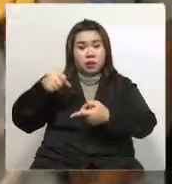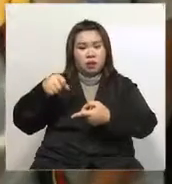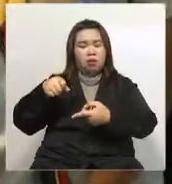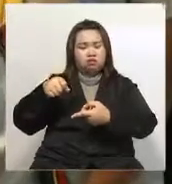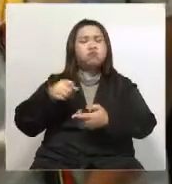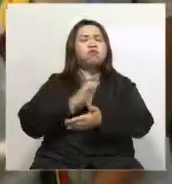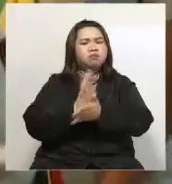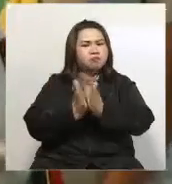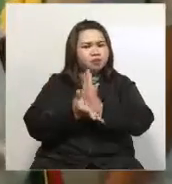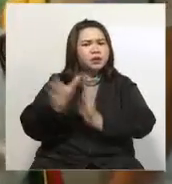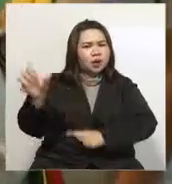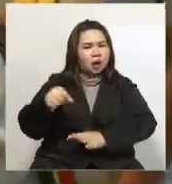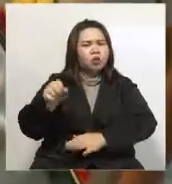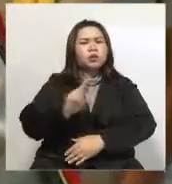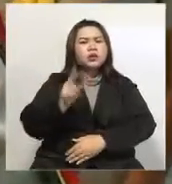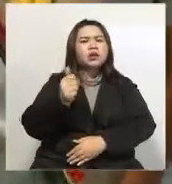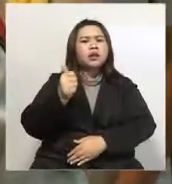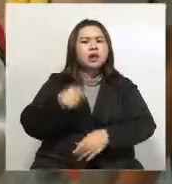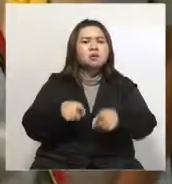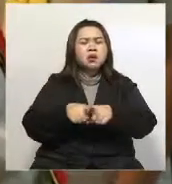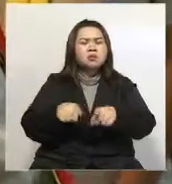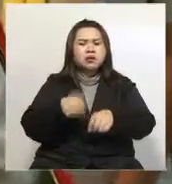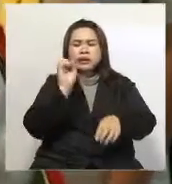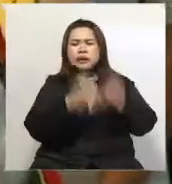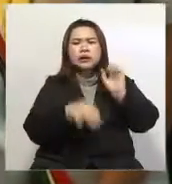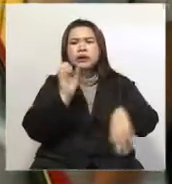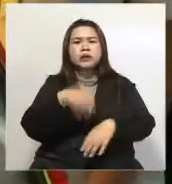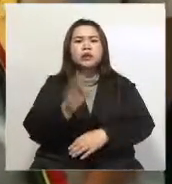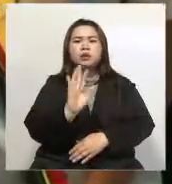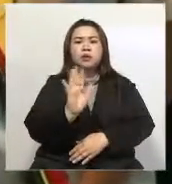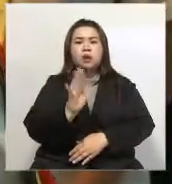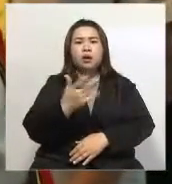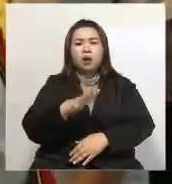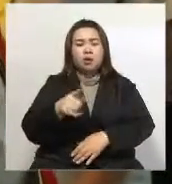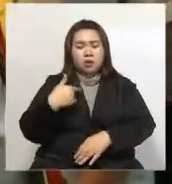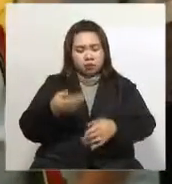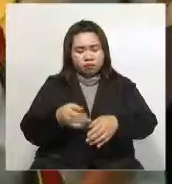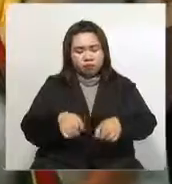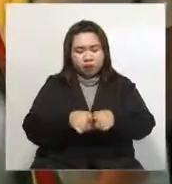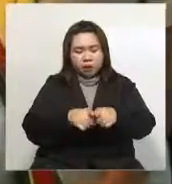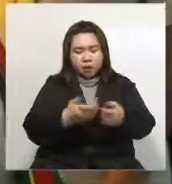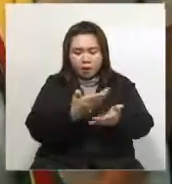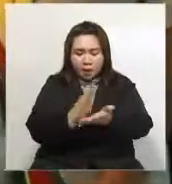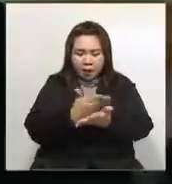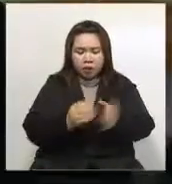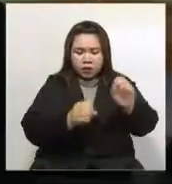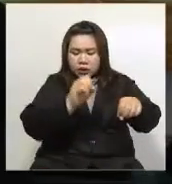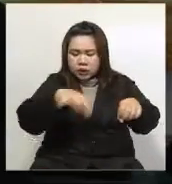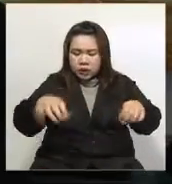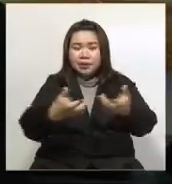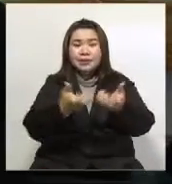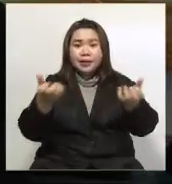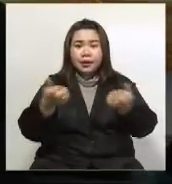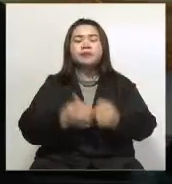ารถนำมาใช้ประโยชน์ซ้ำๆได้อะค่ะไม่นำไปทิ้งในถังขยะอะค่ะแล้วก็มีการคัดแยกขยะมากขึ้นค่ะ ส